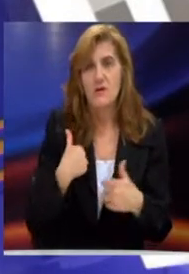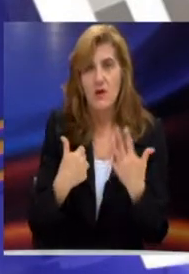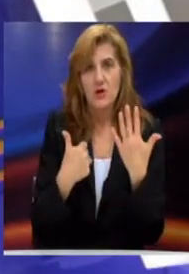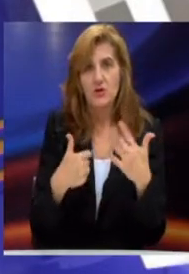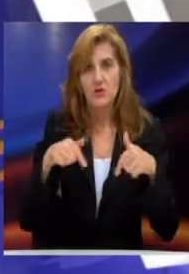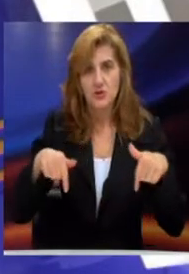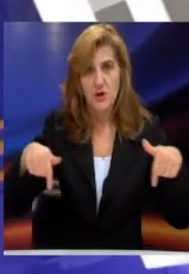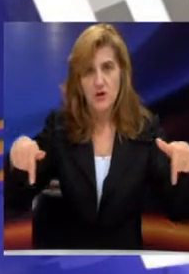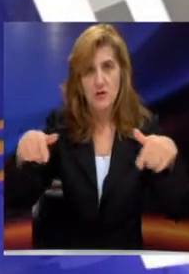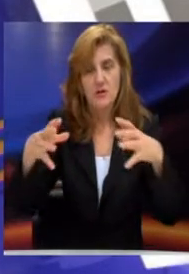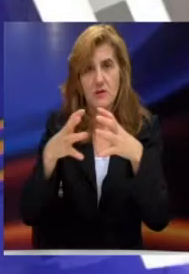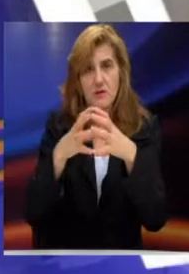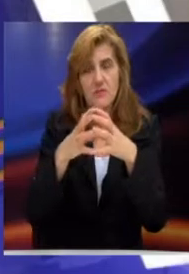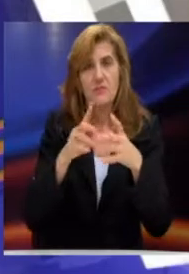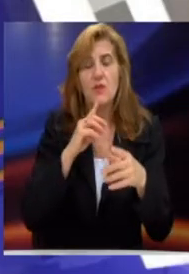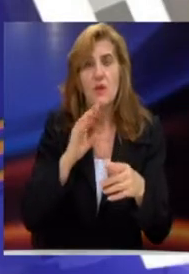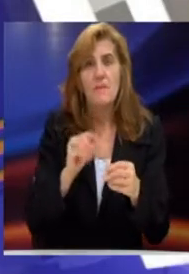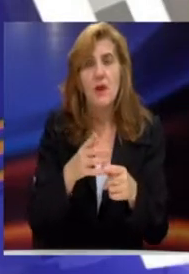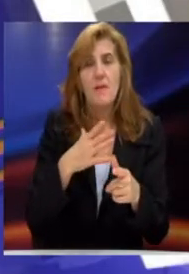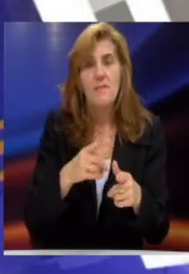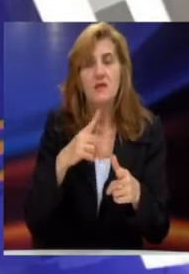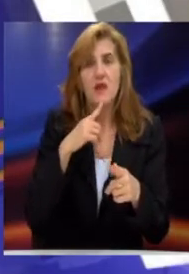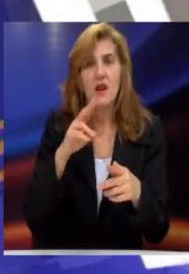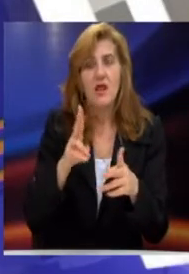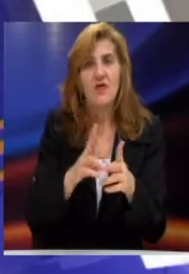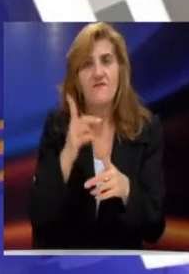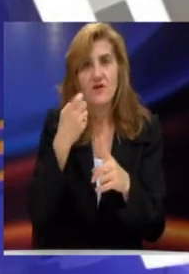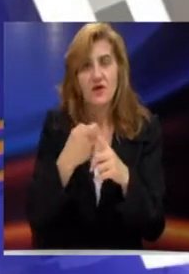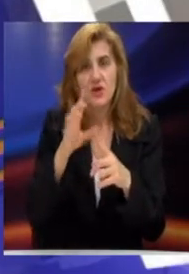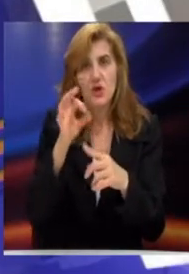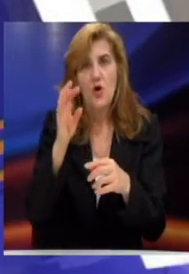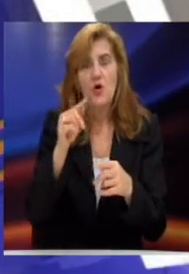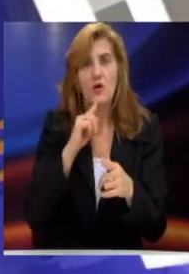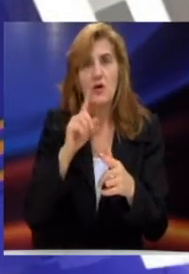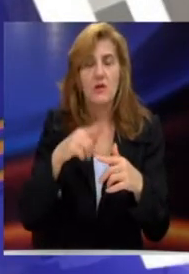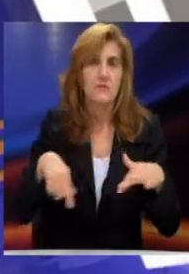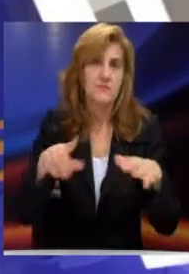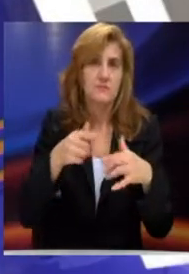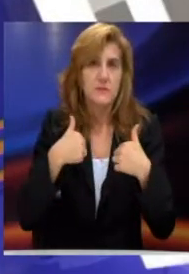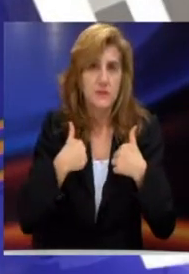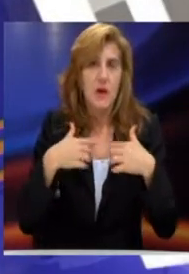bili Pavlović, Nemanja, Balo, Petar, Fris, Kristijan, Nemaš, Viktor i Maksimović, Aleksandar i ja,